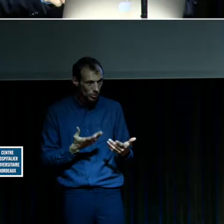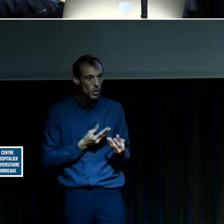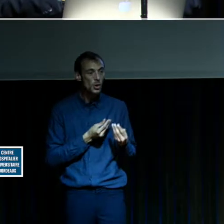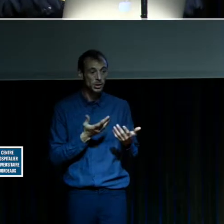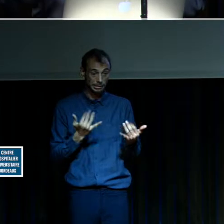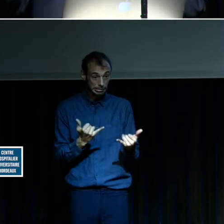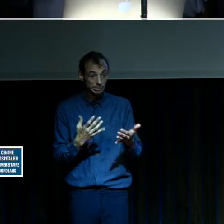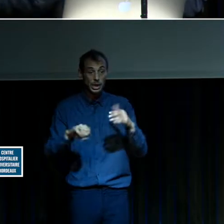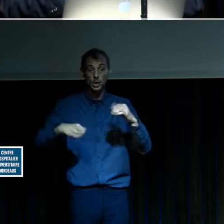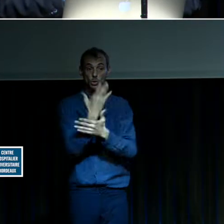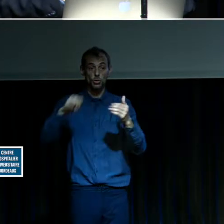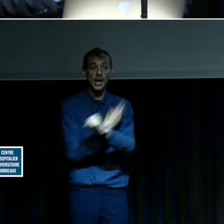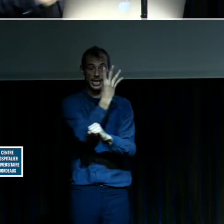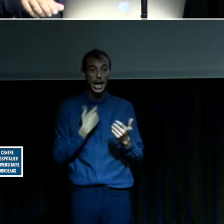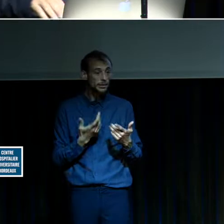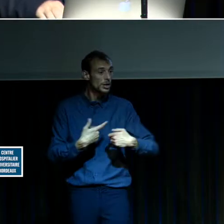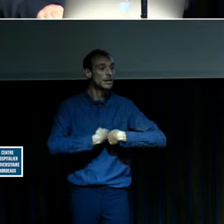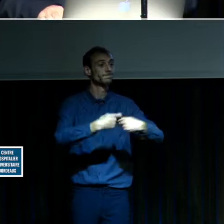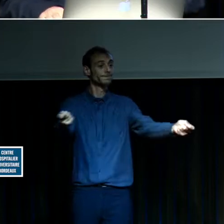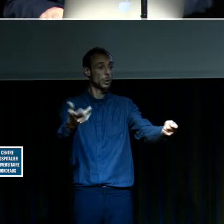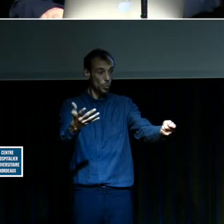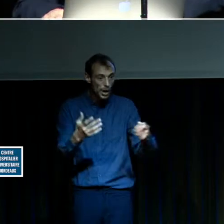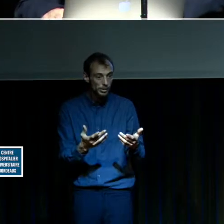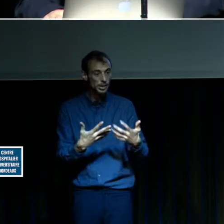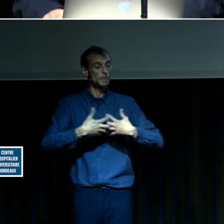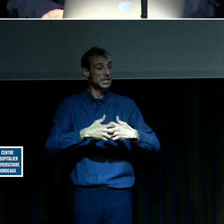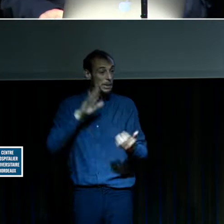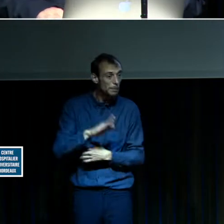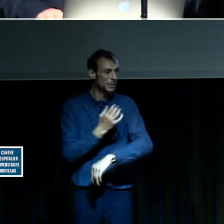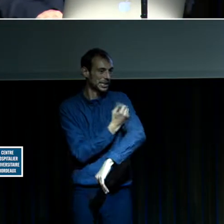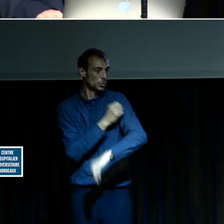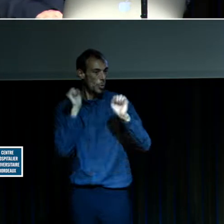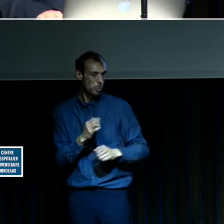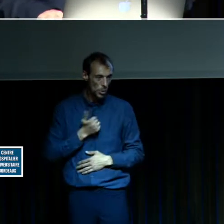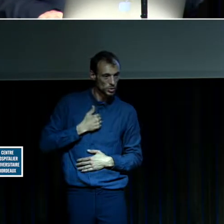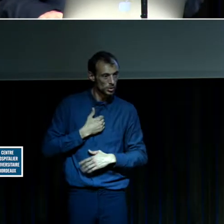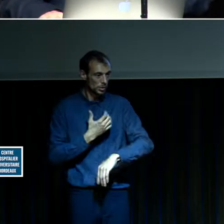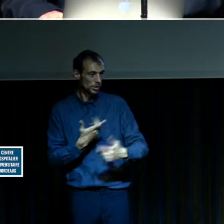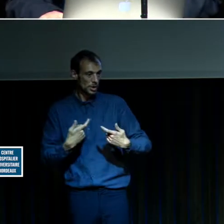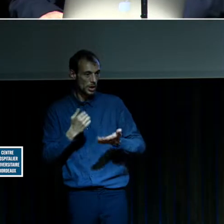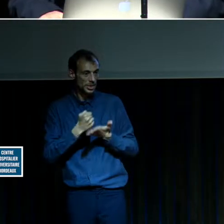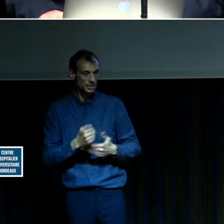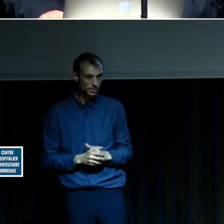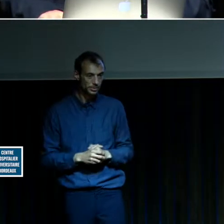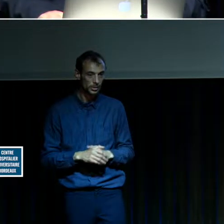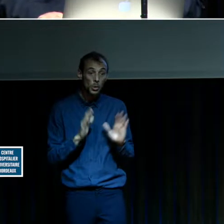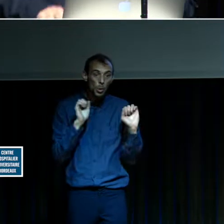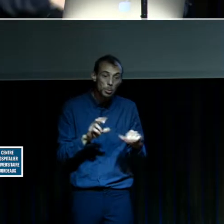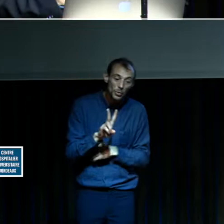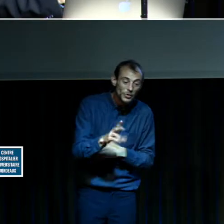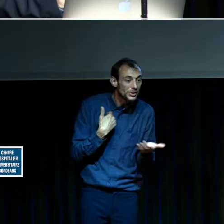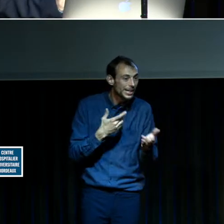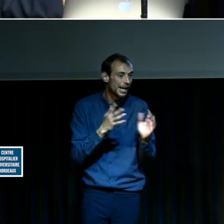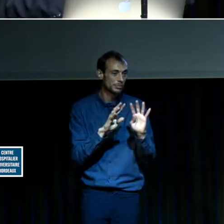tension. On sera place de la Victoire vendredi à partir de 11 h. Si vous voulez passer, vous pourrez avoir peut-être, s'il en reste, un appareil à tension.